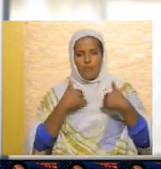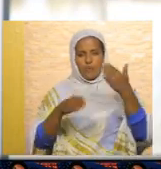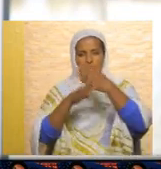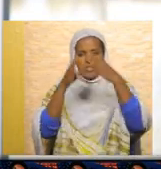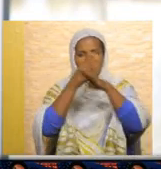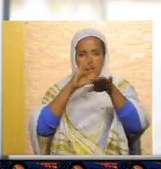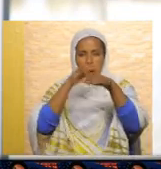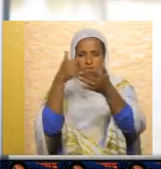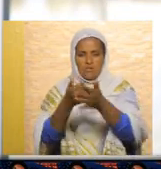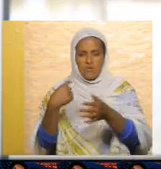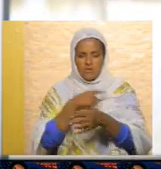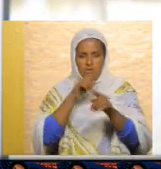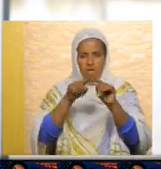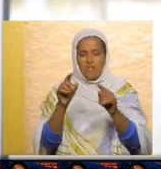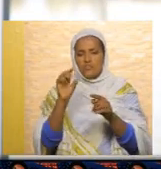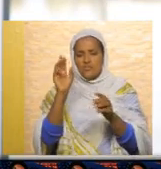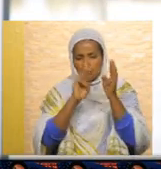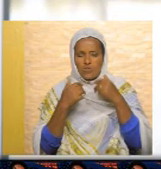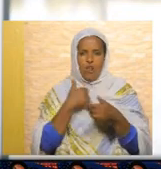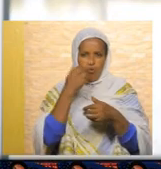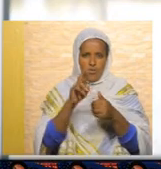ቀድሞ የጾታ እኩልነትን